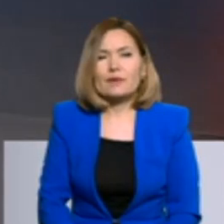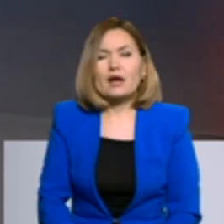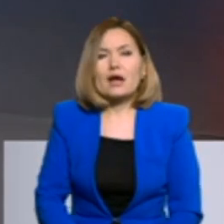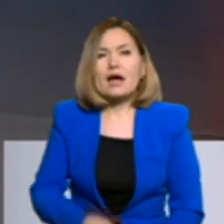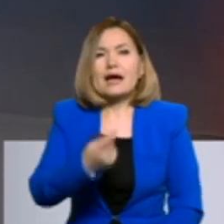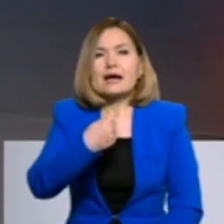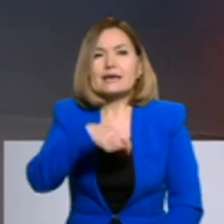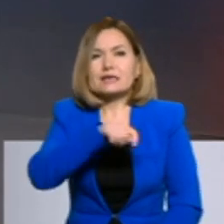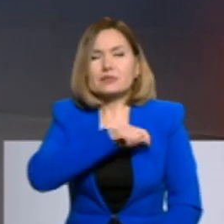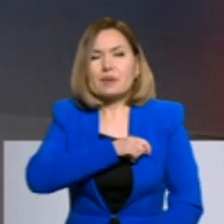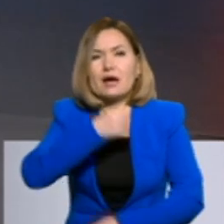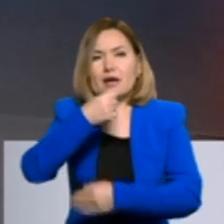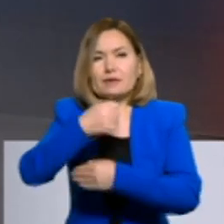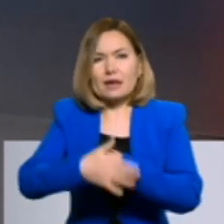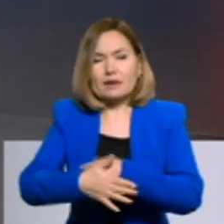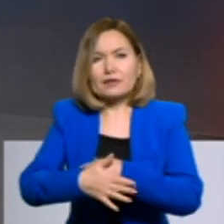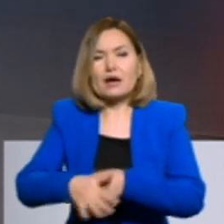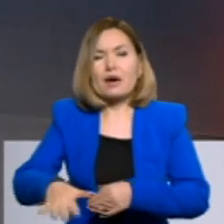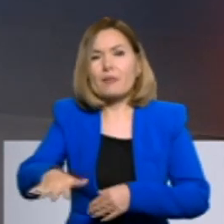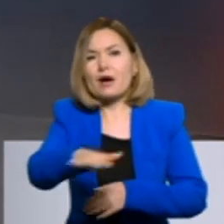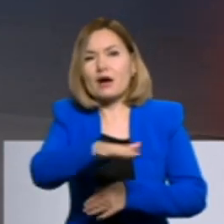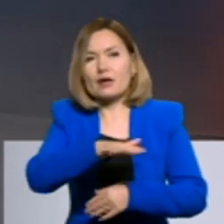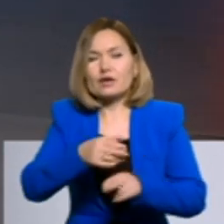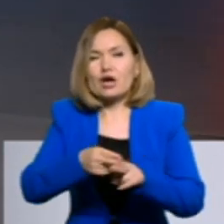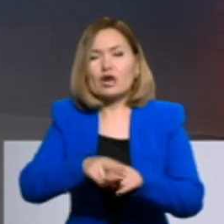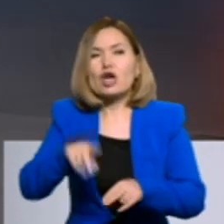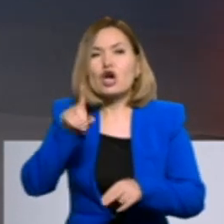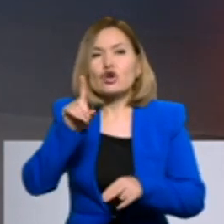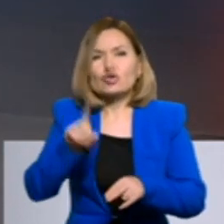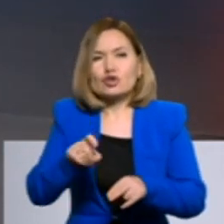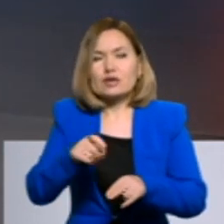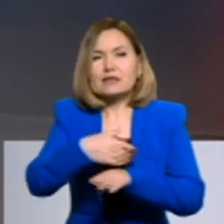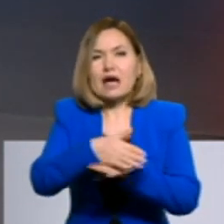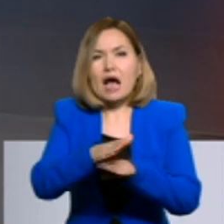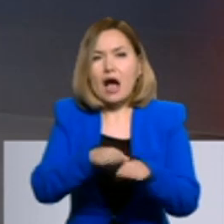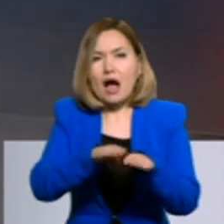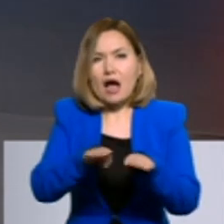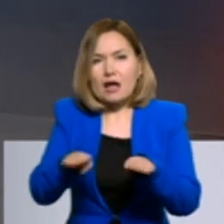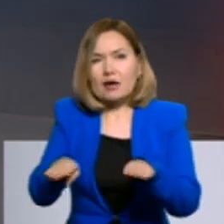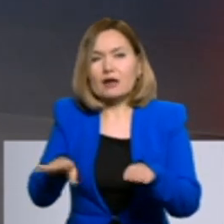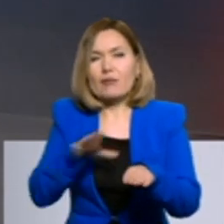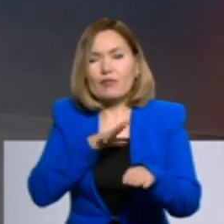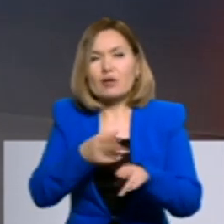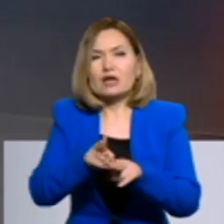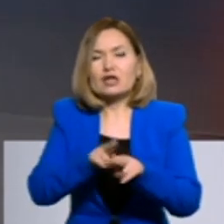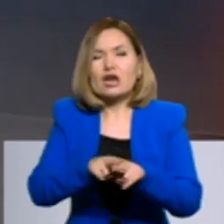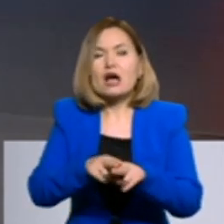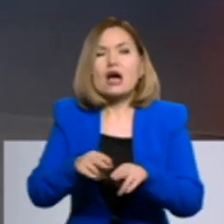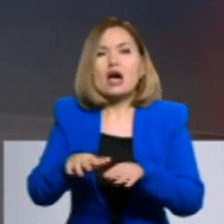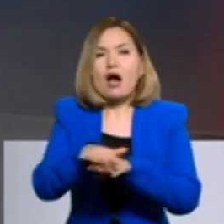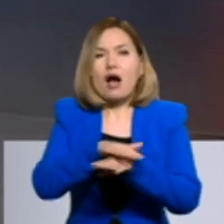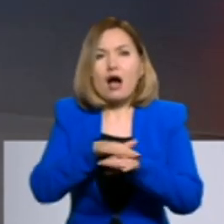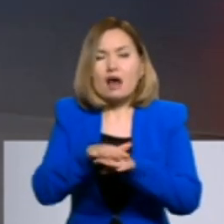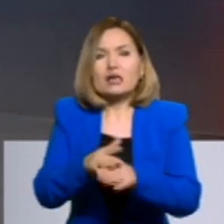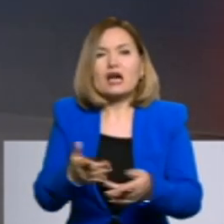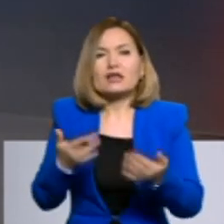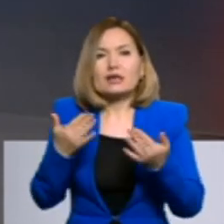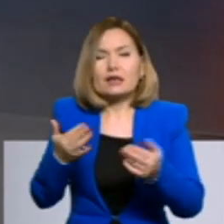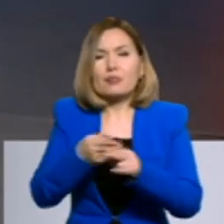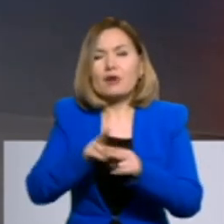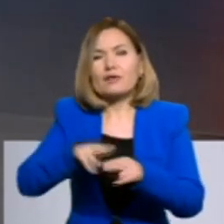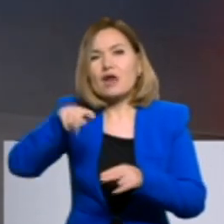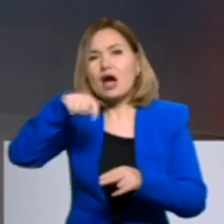Испания астанасы Мадрид мэриясының алдына жүздеген аяқ киім қойылды. Осылайша жергілікті тұрғындар Израильдің шабуылдарының қаза